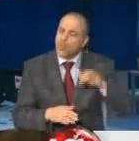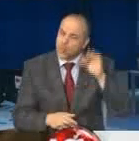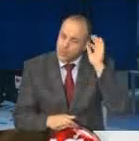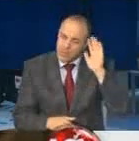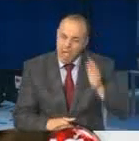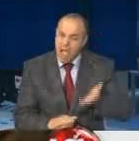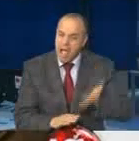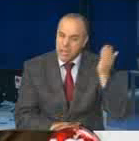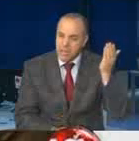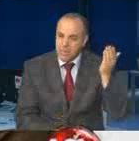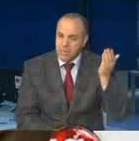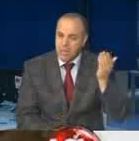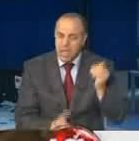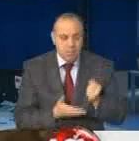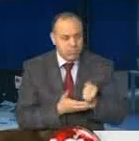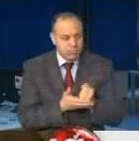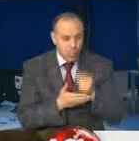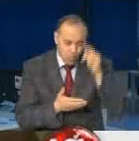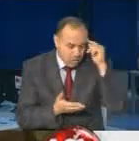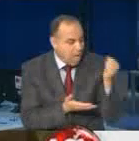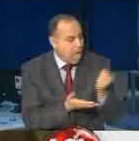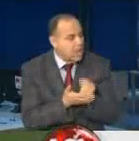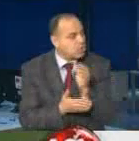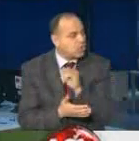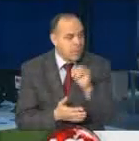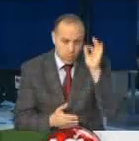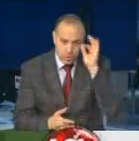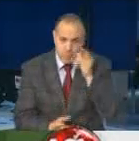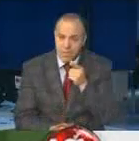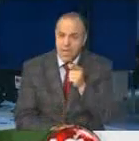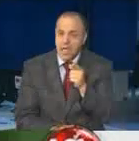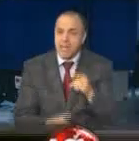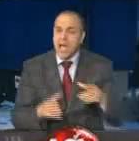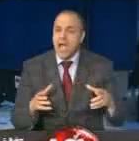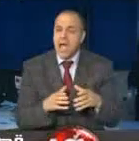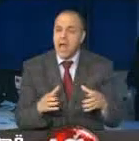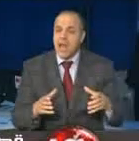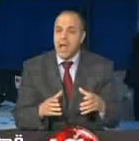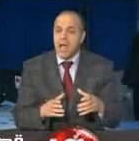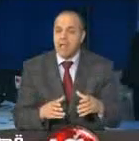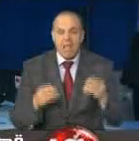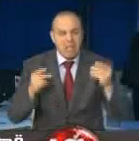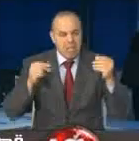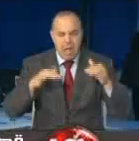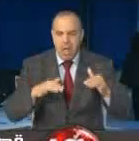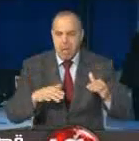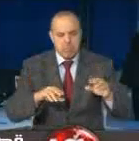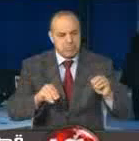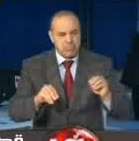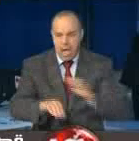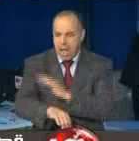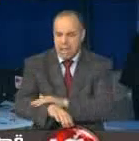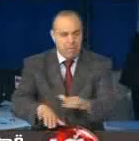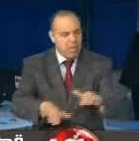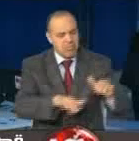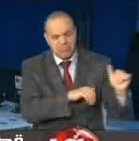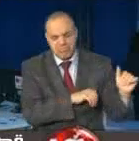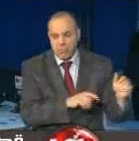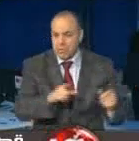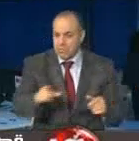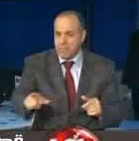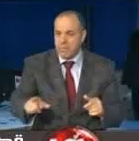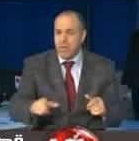على خاطر الدولة ماهيش تشجع في الصناعة الوطنية التونسية. هذه الآلات التي غزتها الأتربة بعد أن هجرها العمال